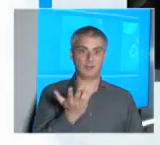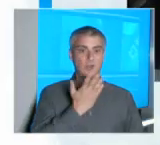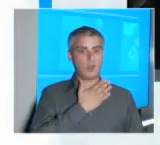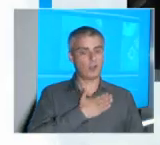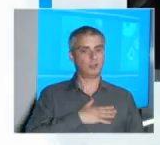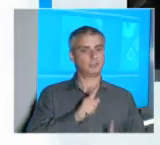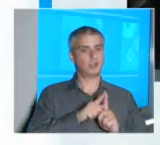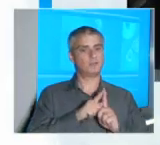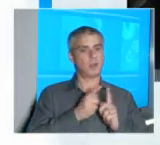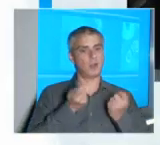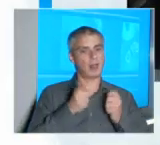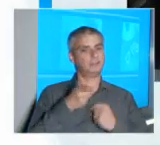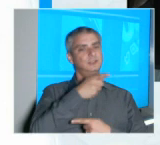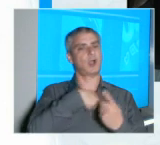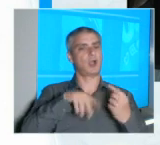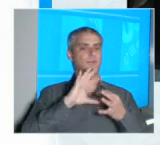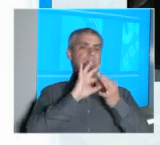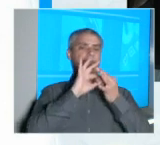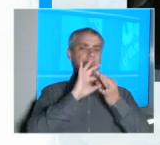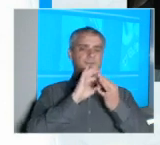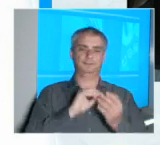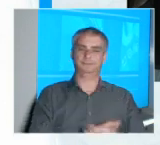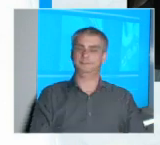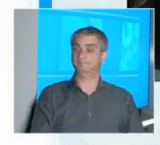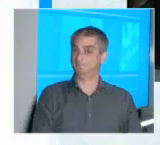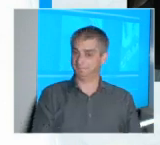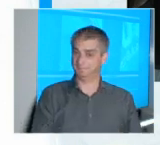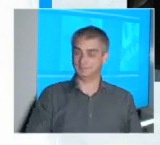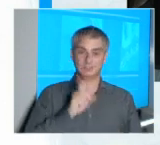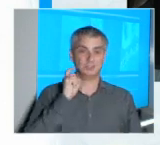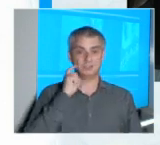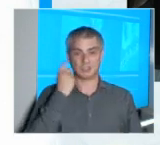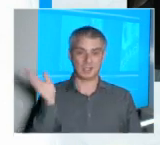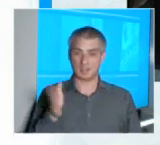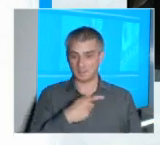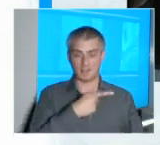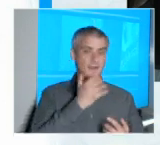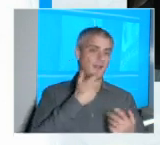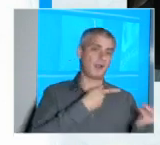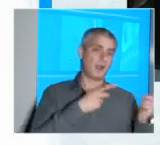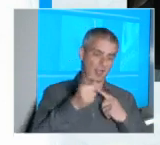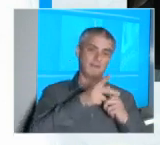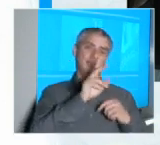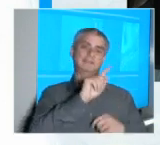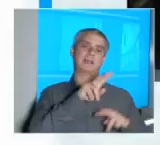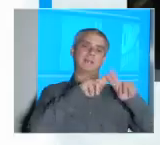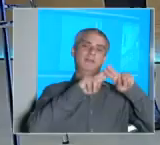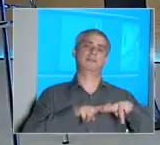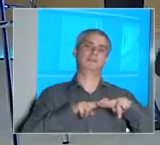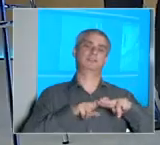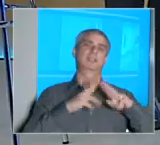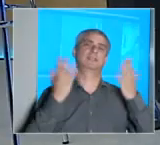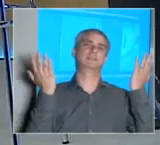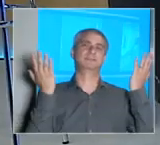סוג של סגירת מעגל, אפשר לומר. כן. שקד בא, שקד הולכת, וזילבר זילבר נשארת.